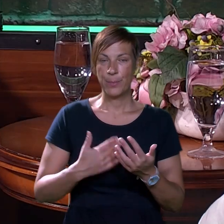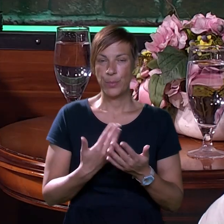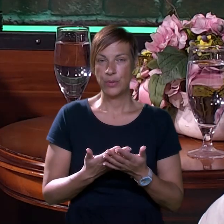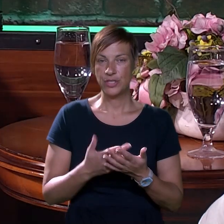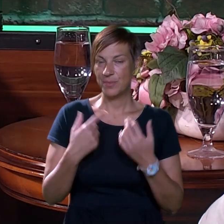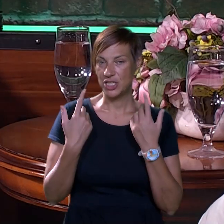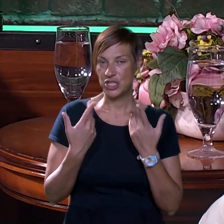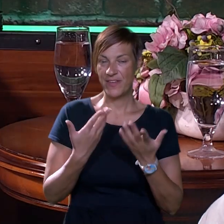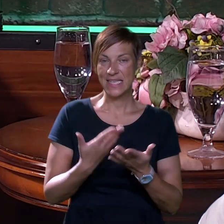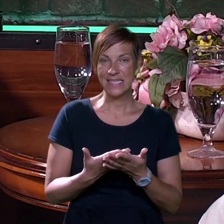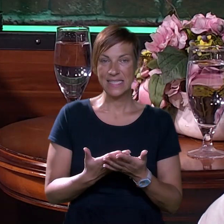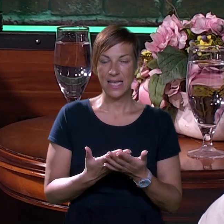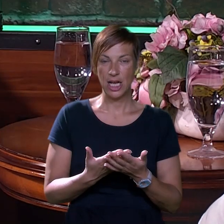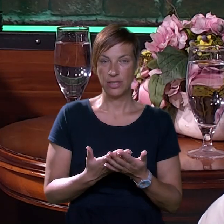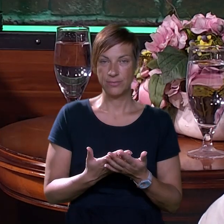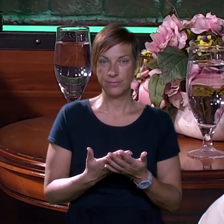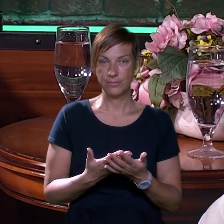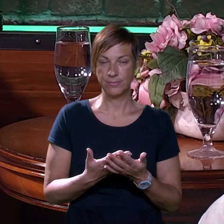onako nekako veselo,